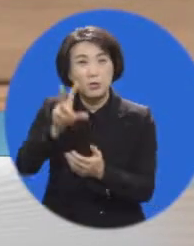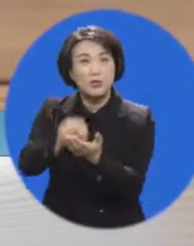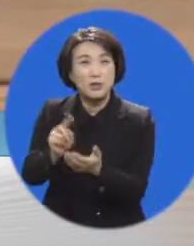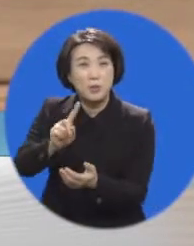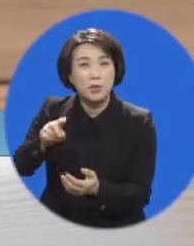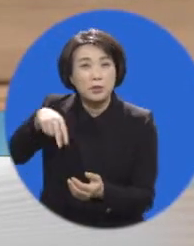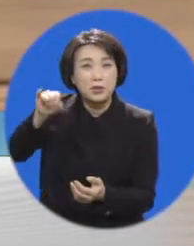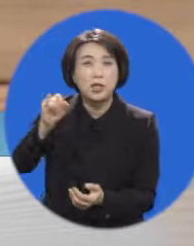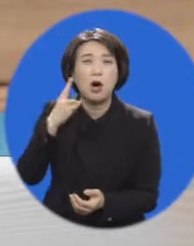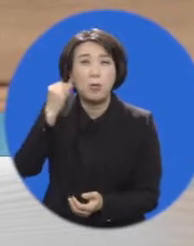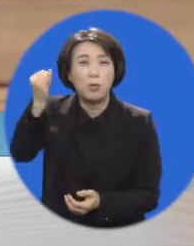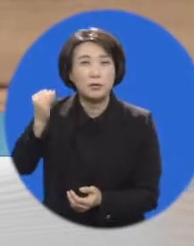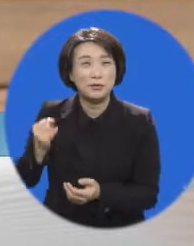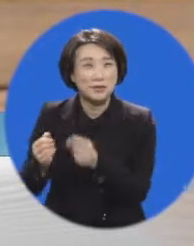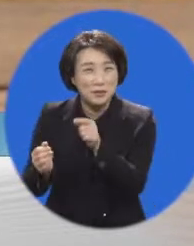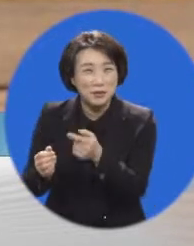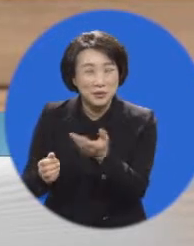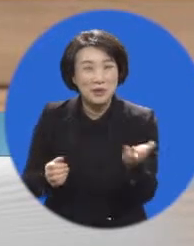왜 이런 말을 하냐.